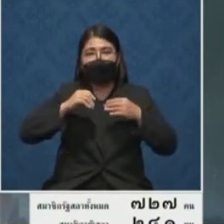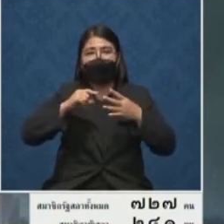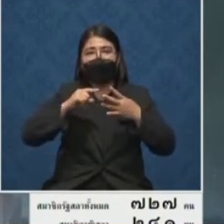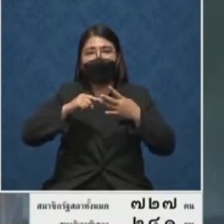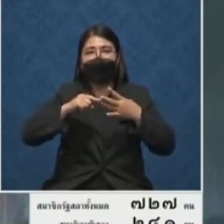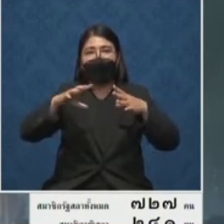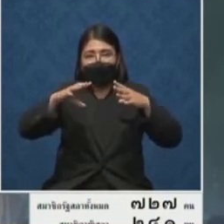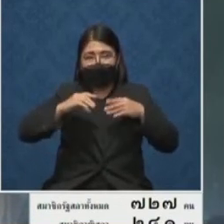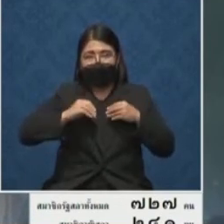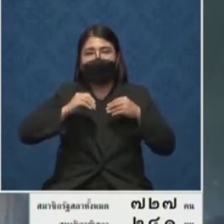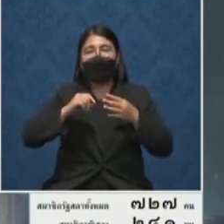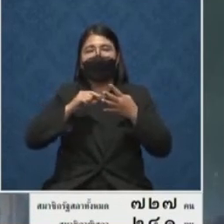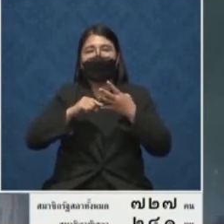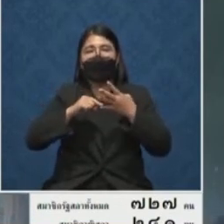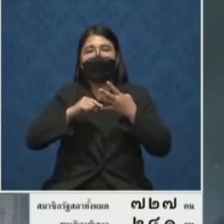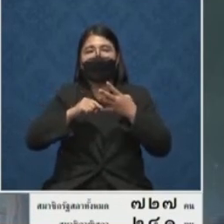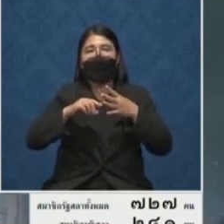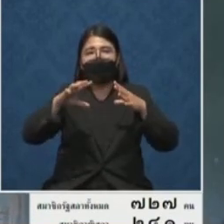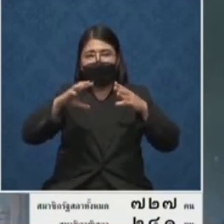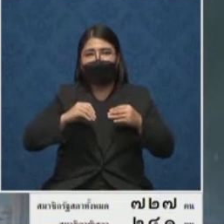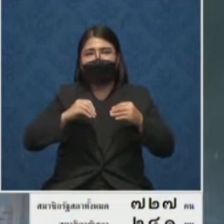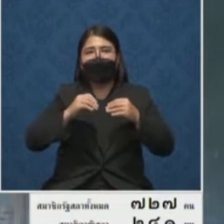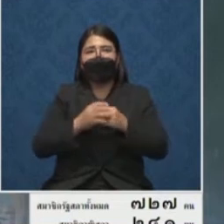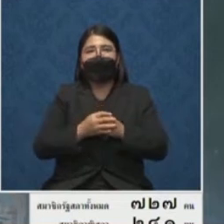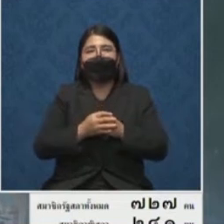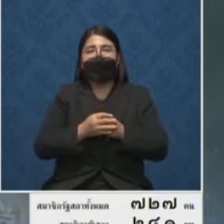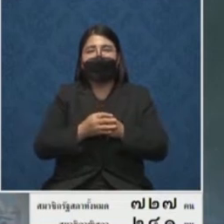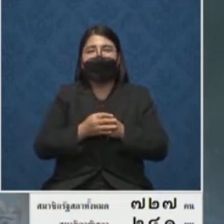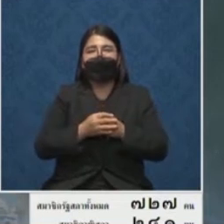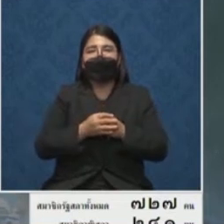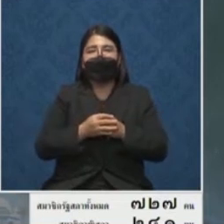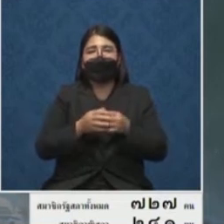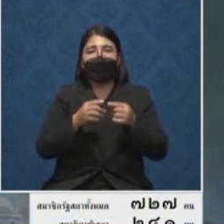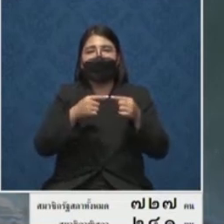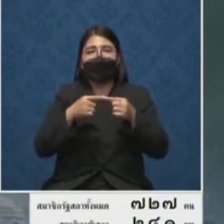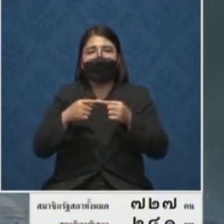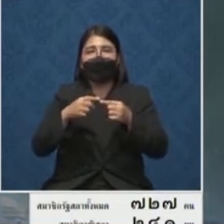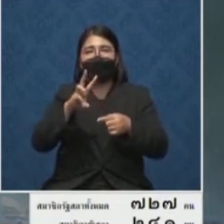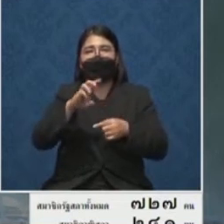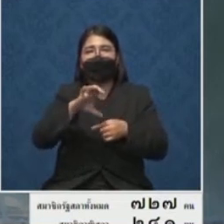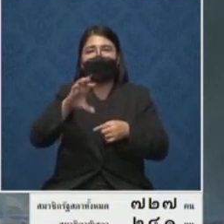2รับหลักการ3รับหลักการ4รับหลักการ